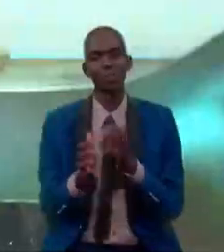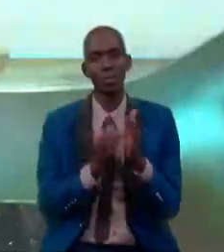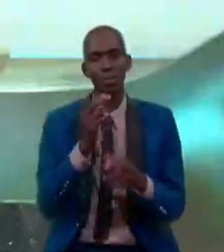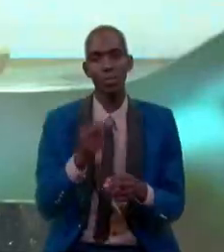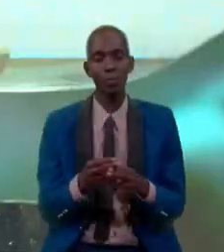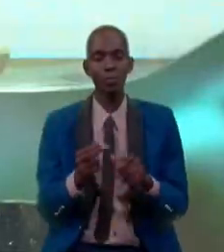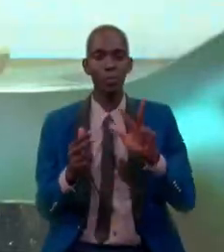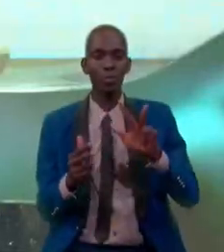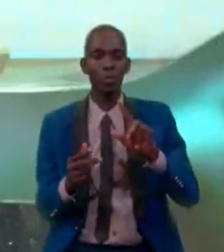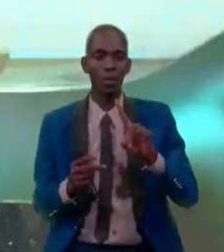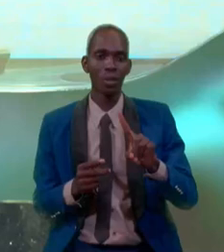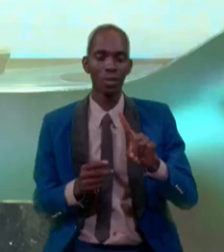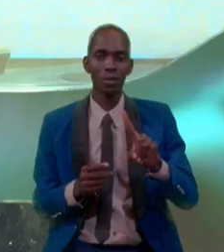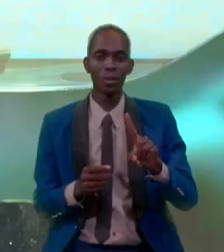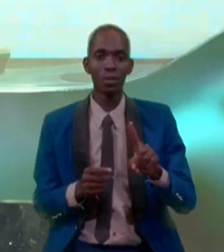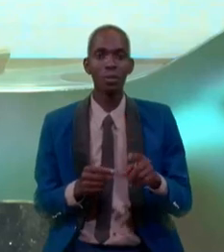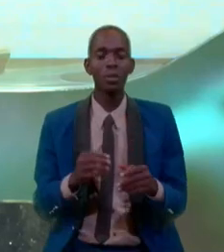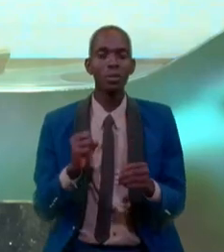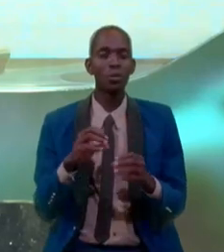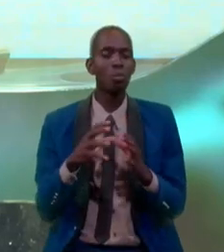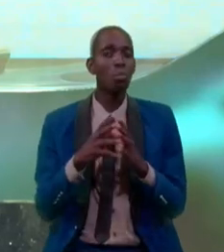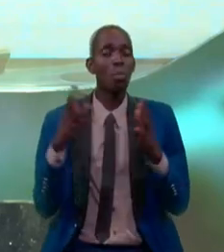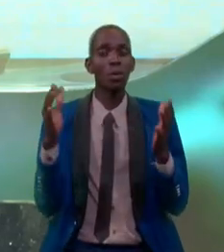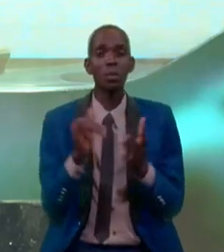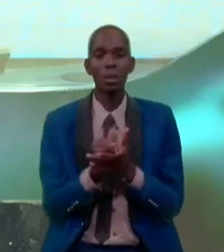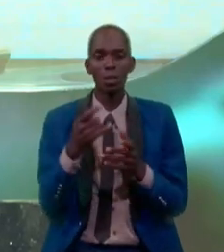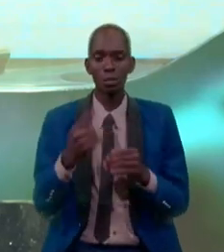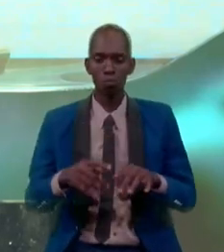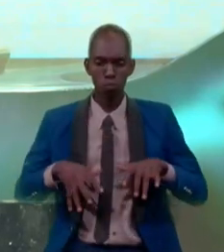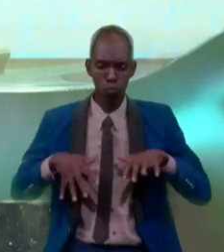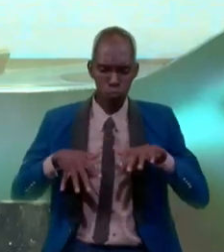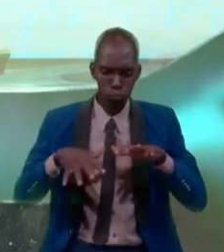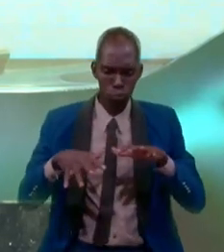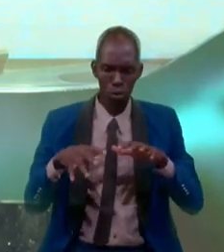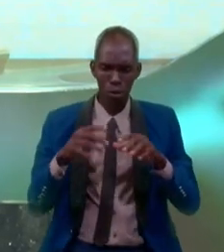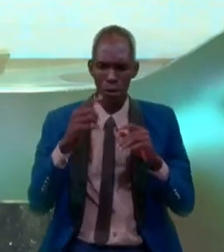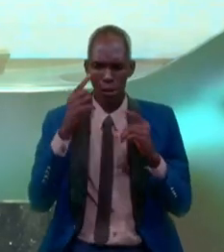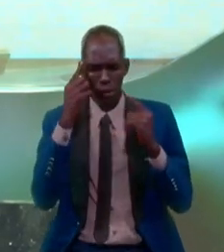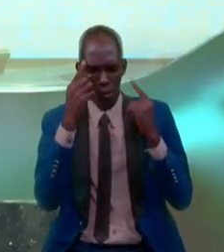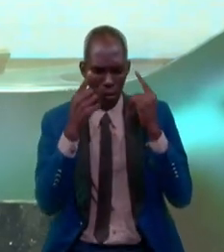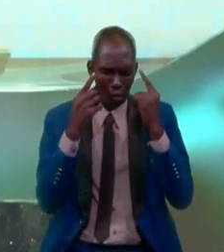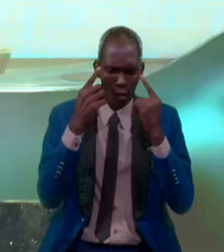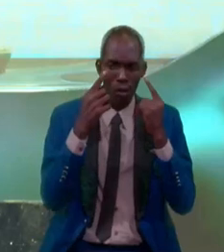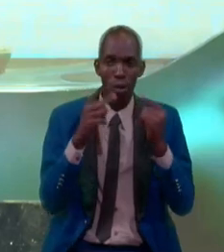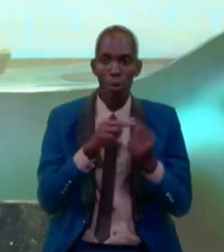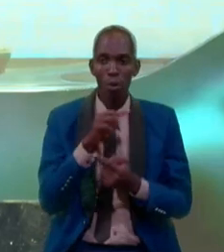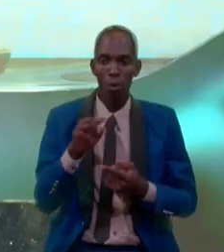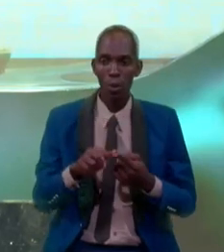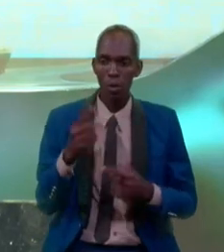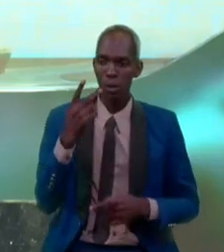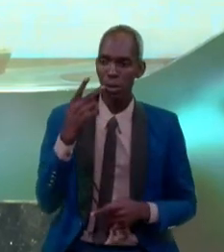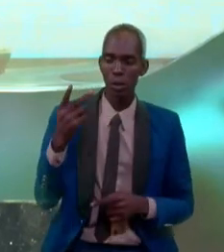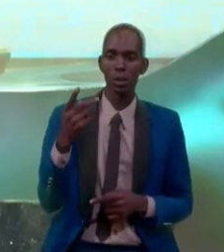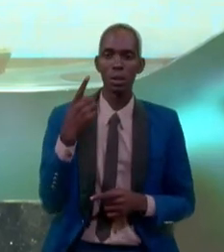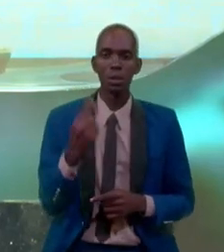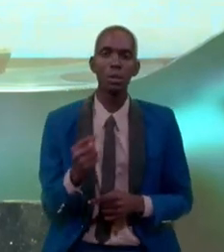31. En sorte que la foule était dans l'admiration de voir que